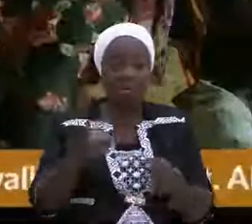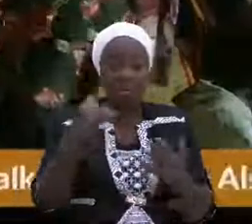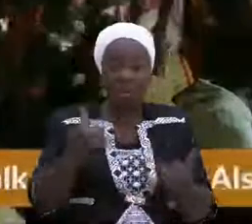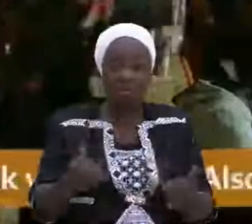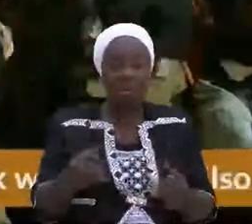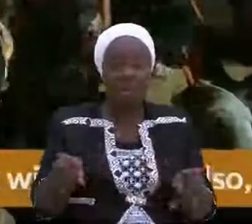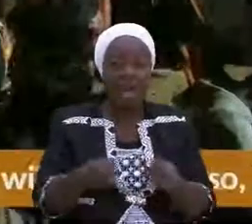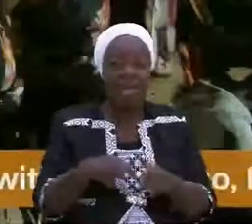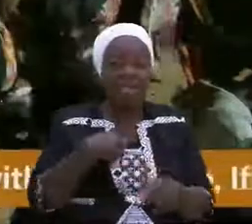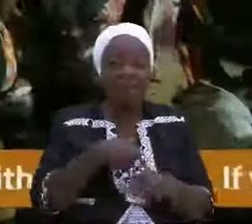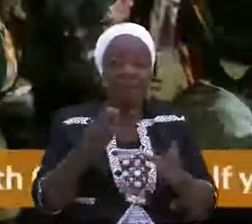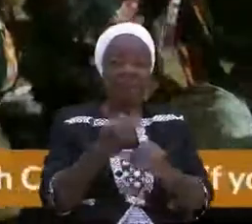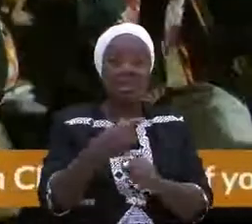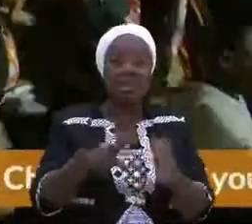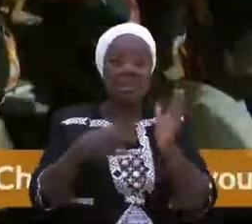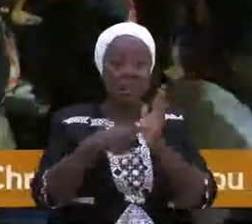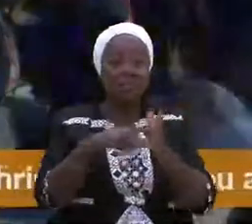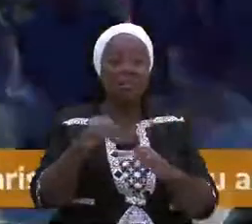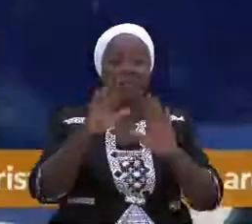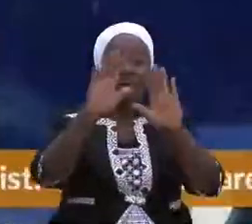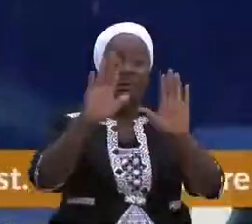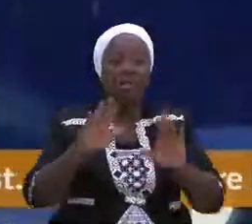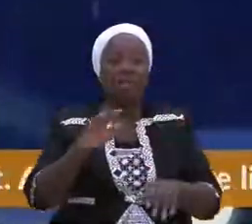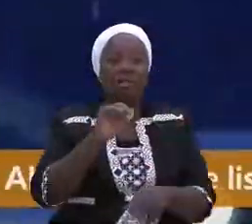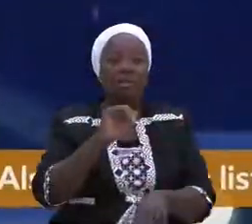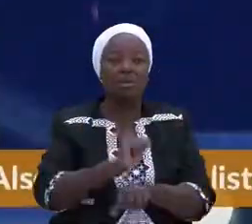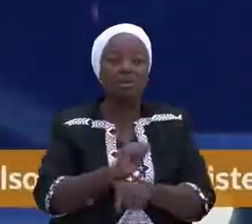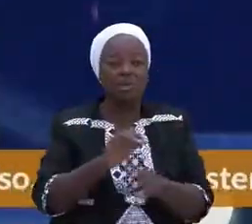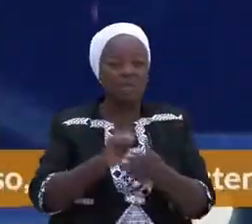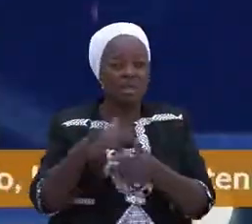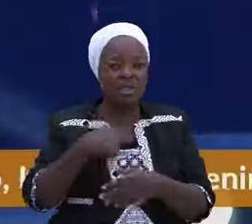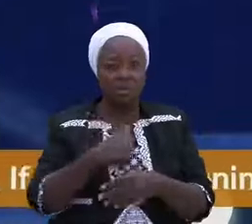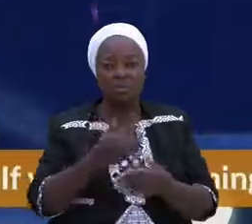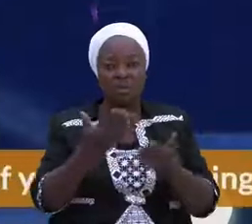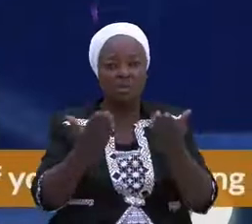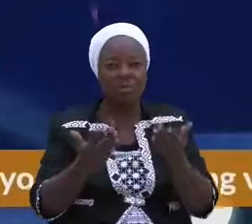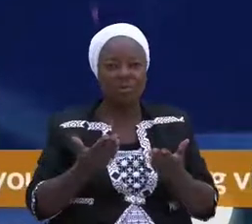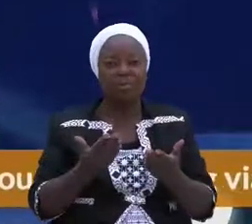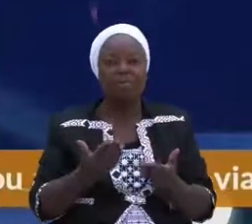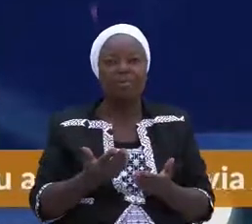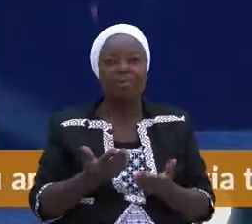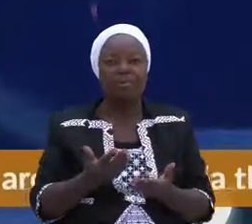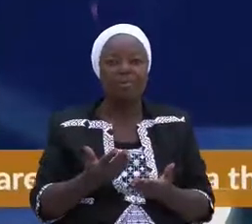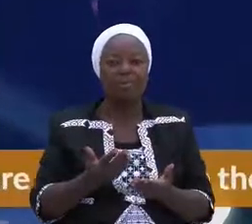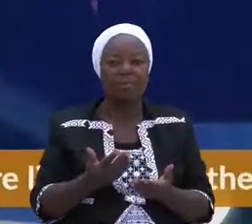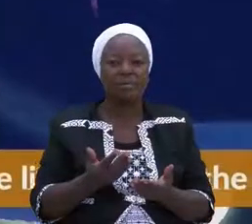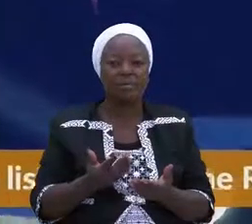pour avoir la manifestation des miracles désirés.